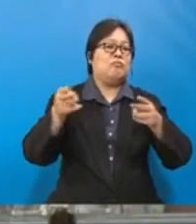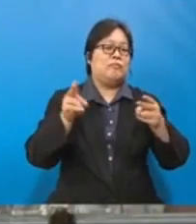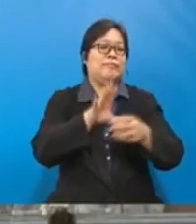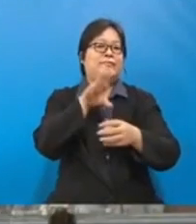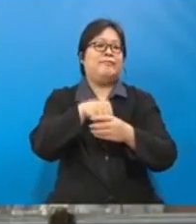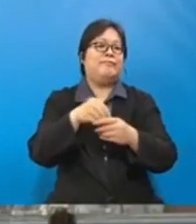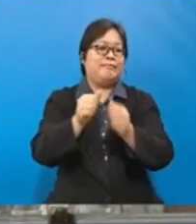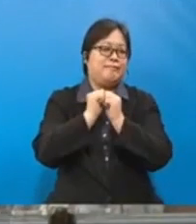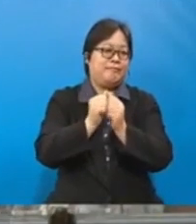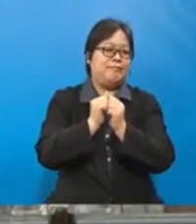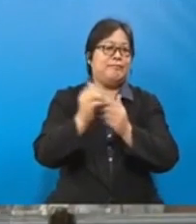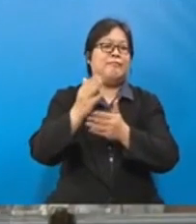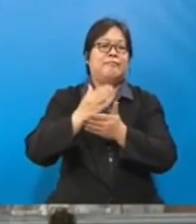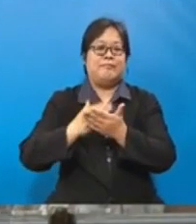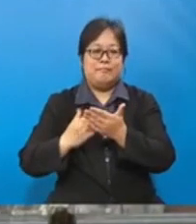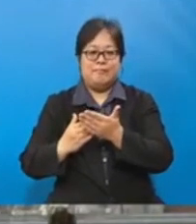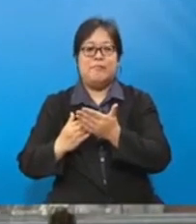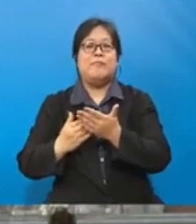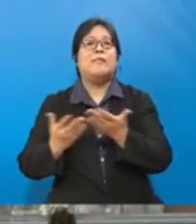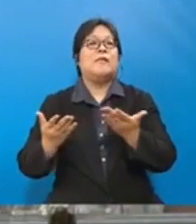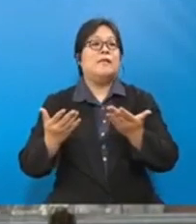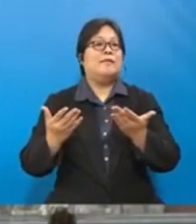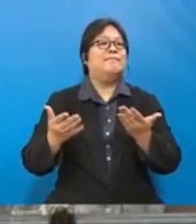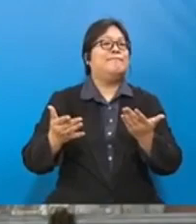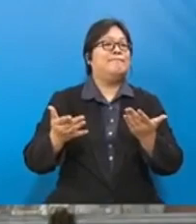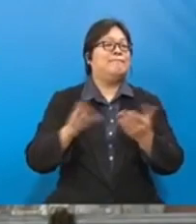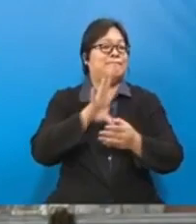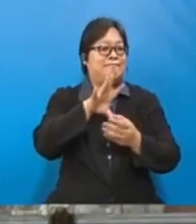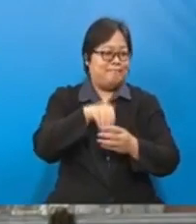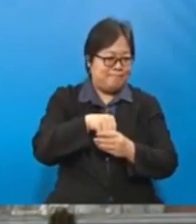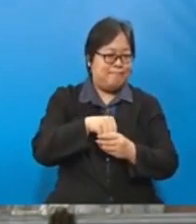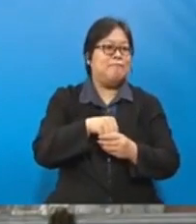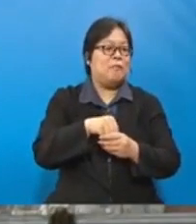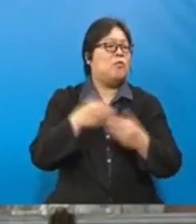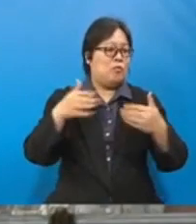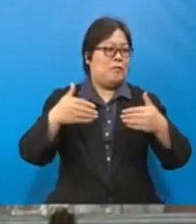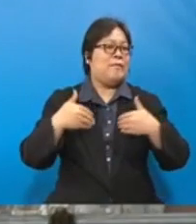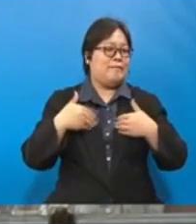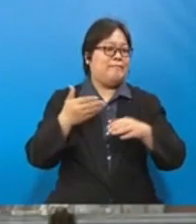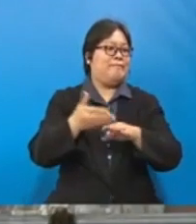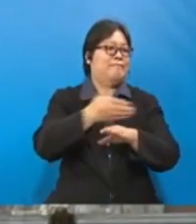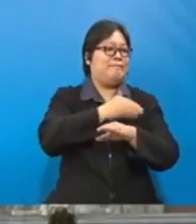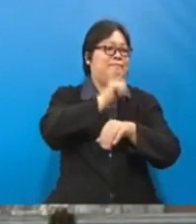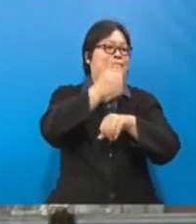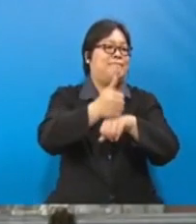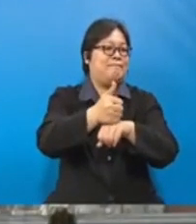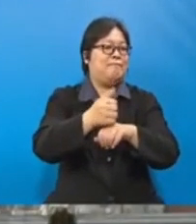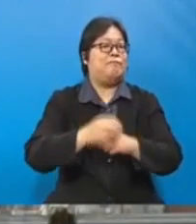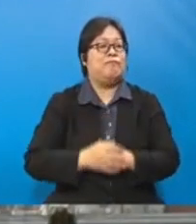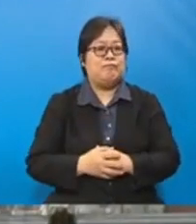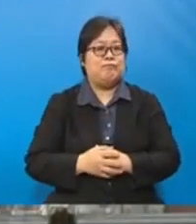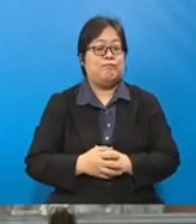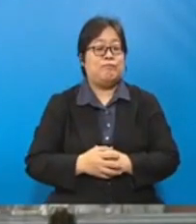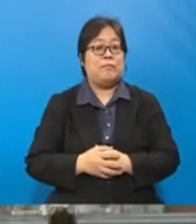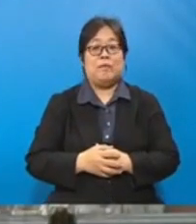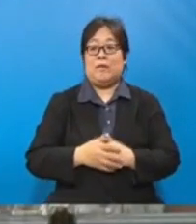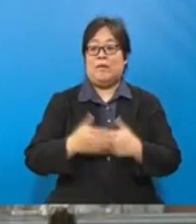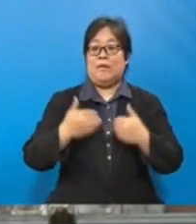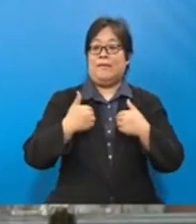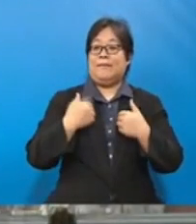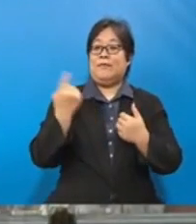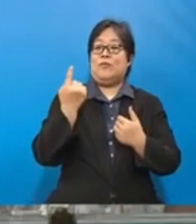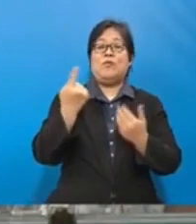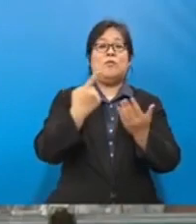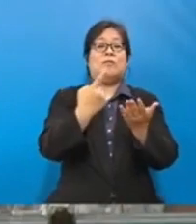pihak-pihak yang berkepentingan atau punya terlibat terus diadakan Eh gimana kita telah mengadakan suatu